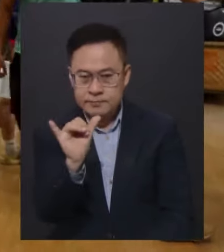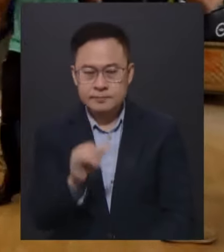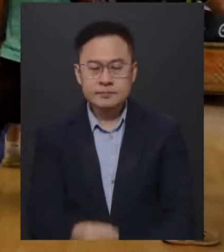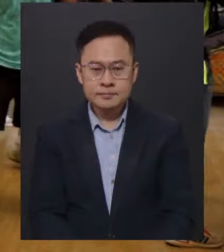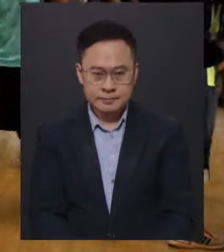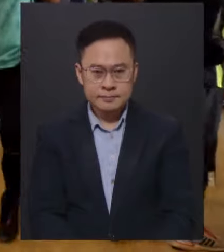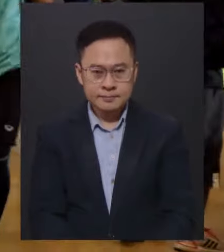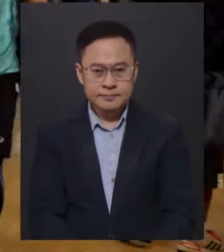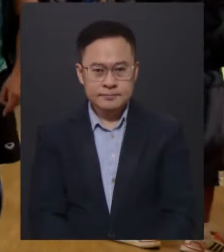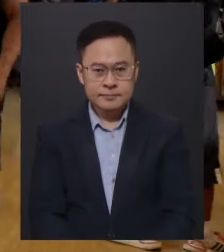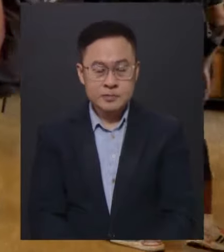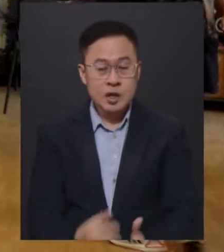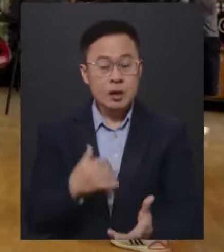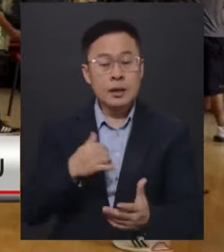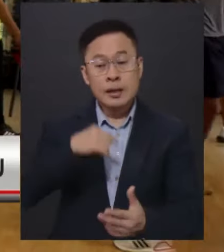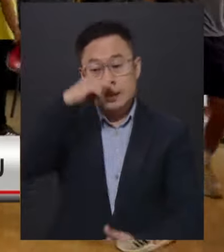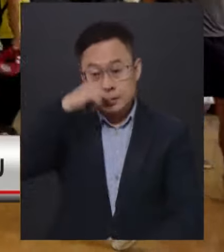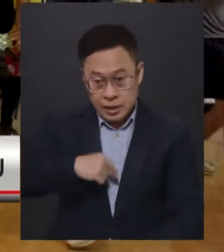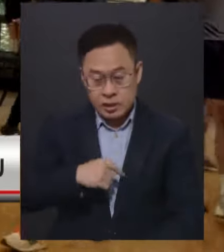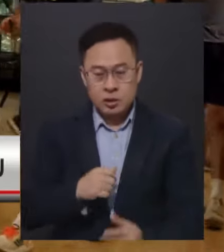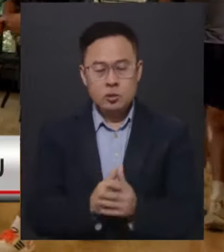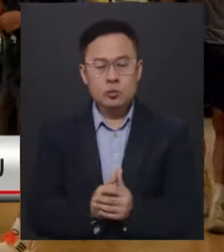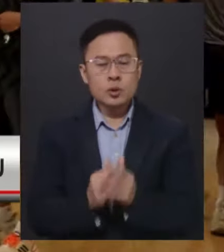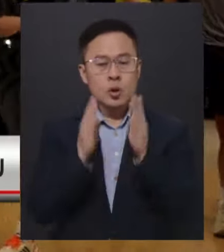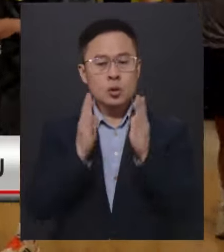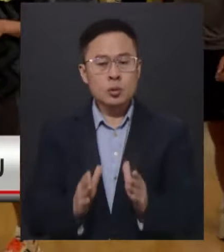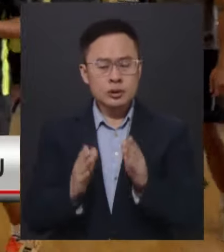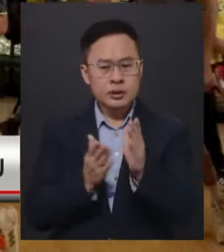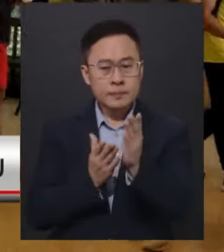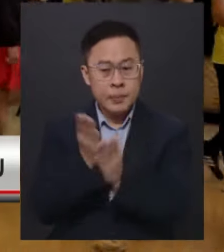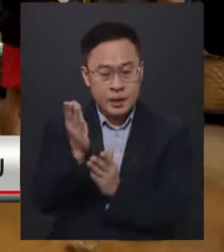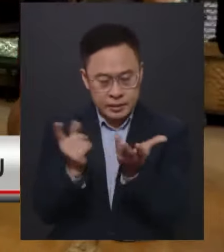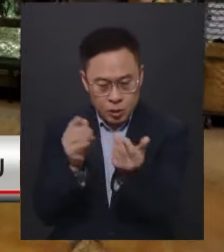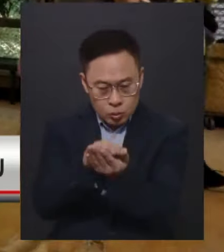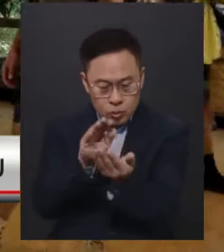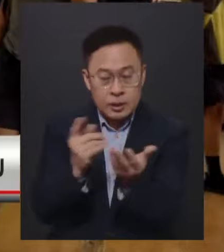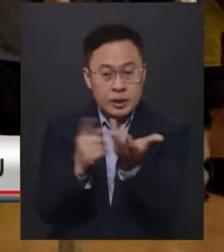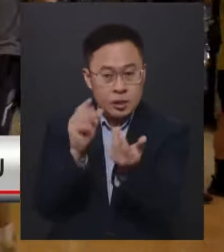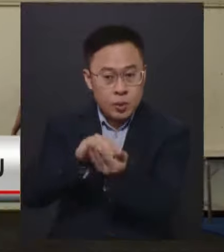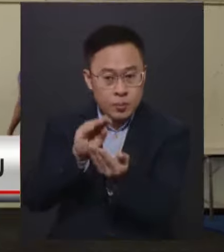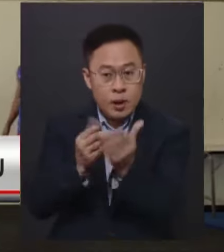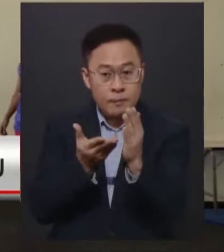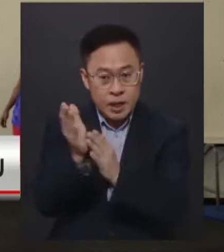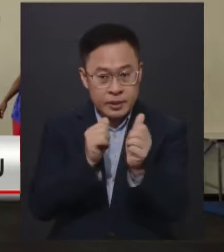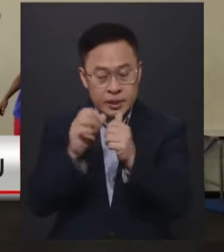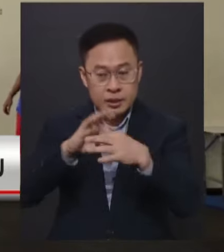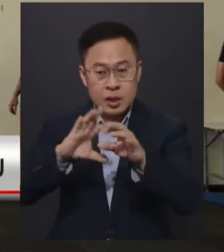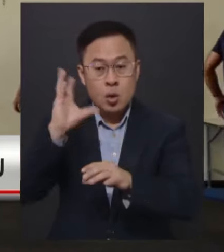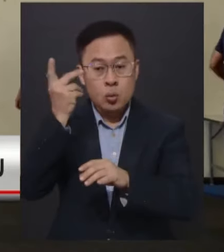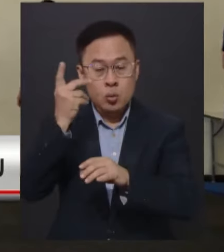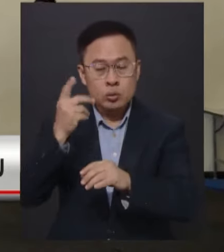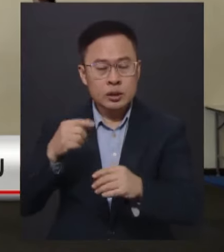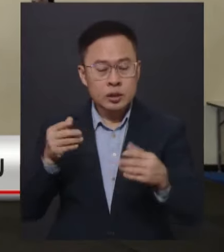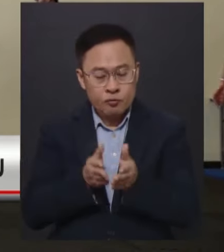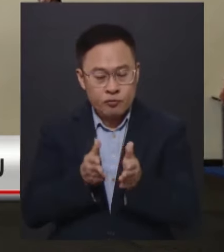สำหรับประเทศไทยนะครับก็มีนักกีฬาที่คว้าตั๋วไปโอลิมปิกเกม2024ปารีสในกีฬามวยสากลทั้งห